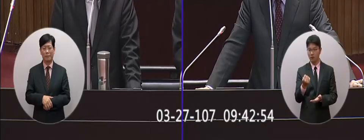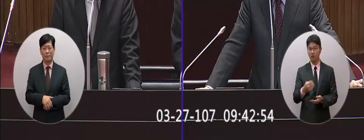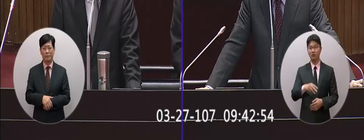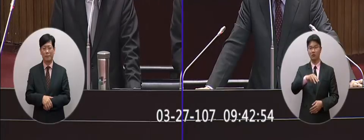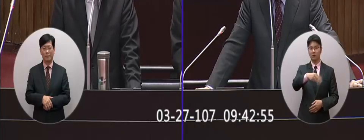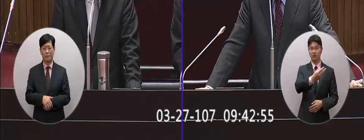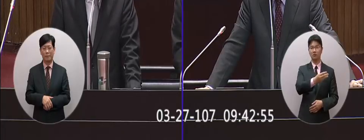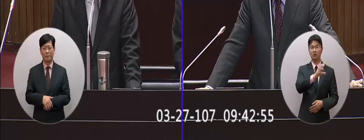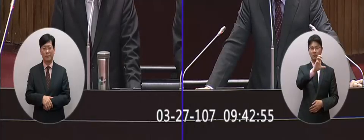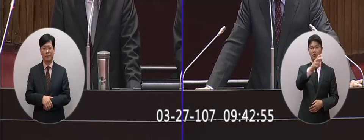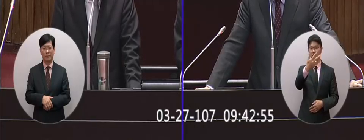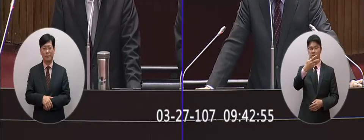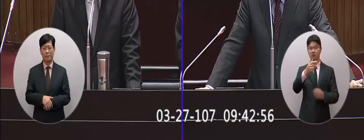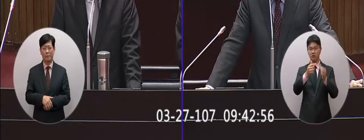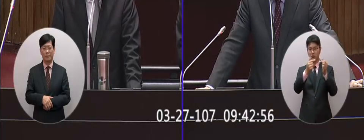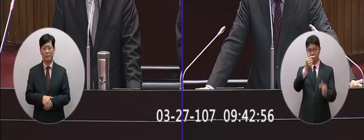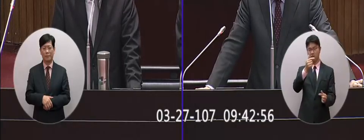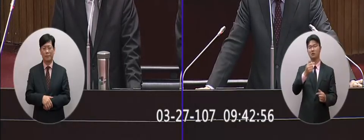397亿。